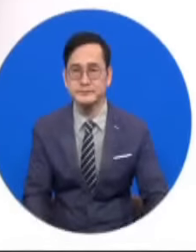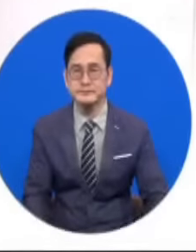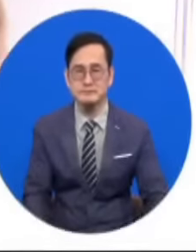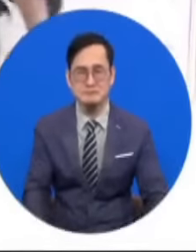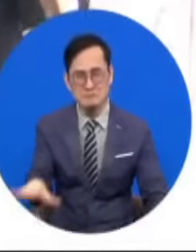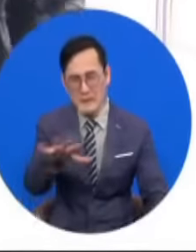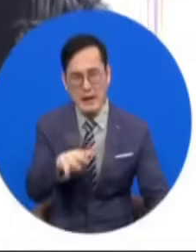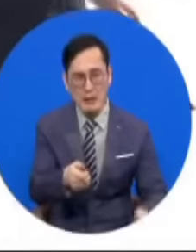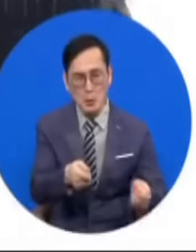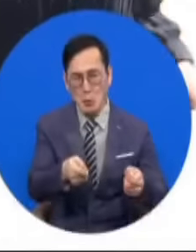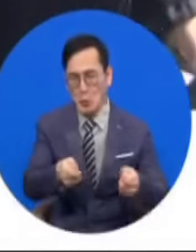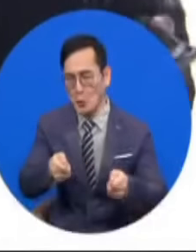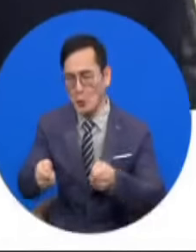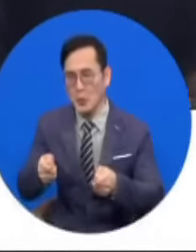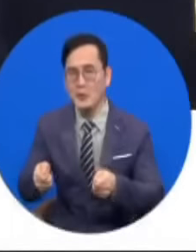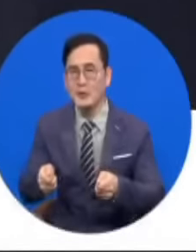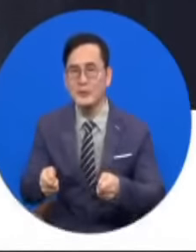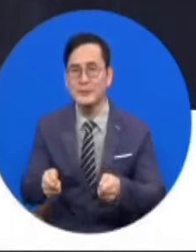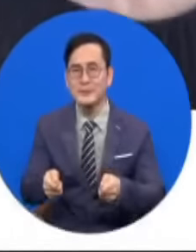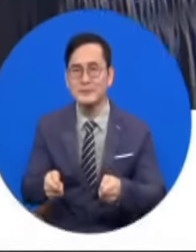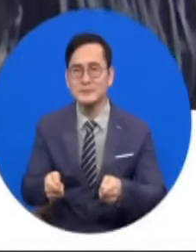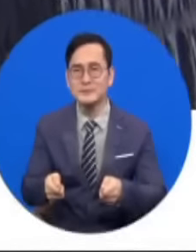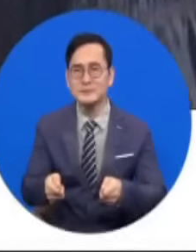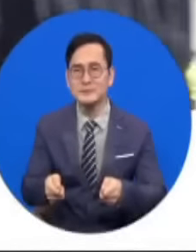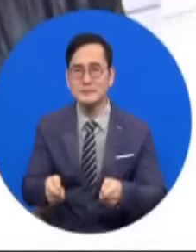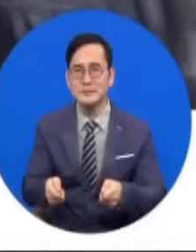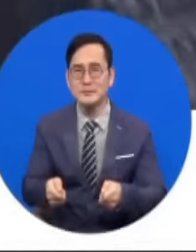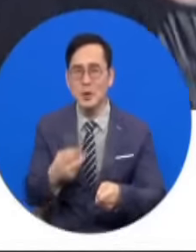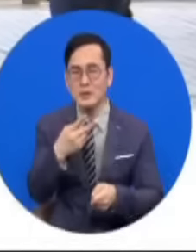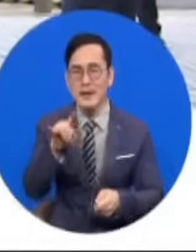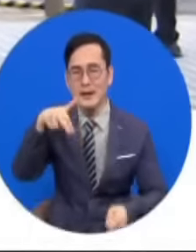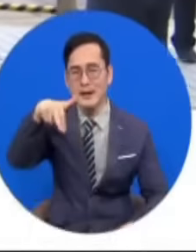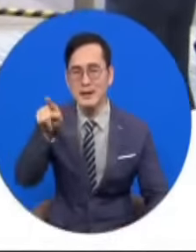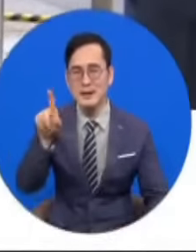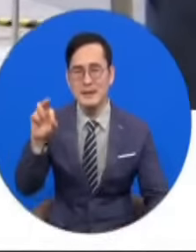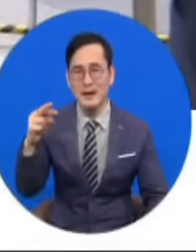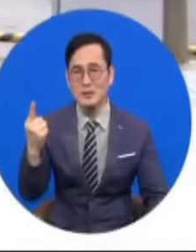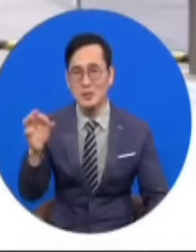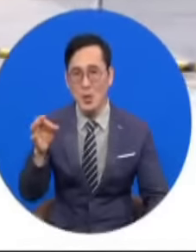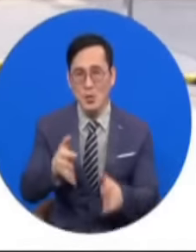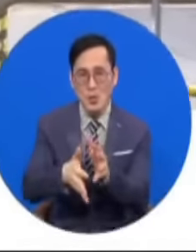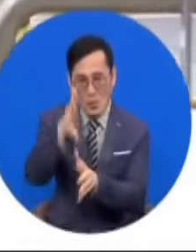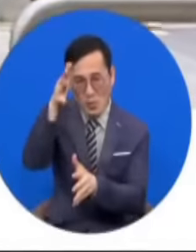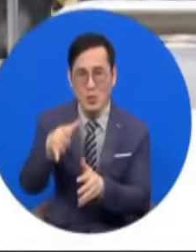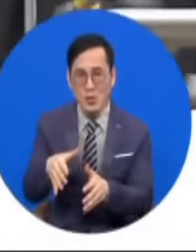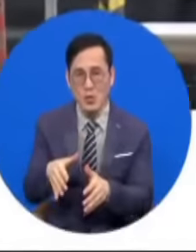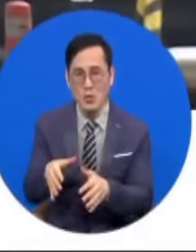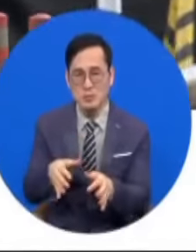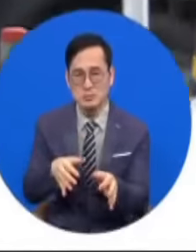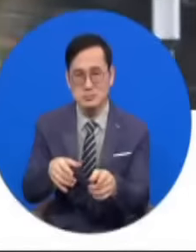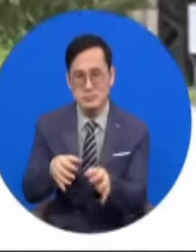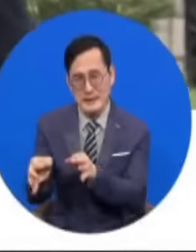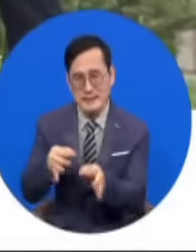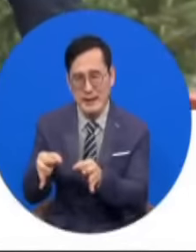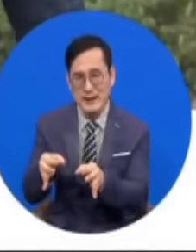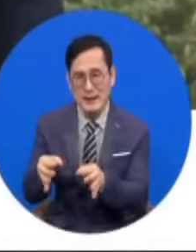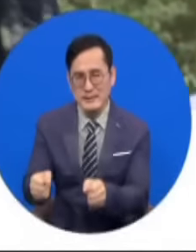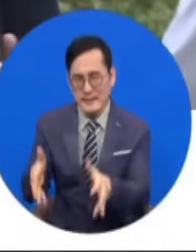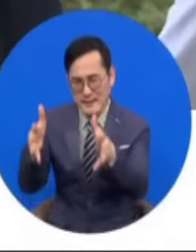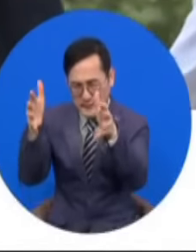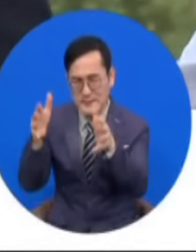있었고 이익금 배분까지 하고 있었다 과연 그 이익금 배분이 어떻게 될 것인가가 아마 최종 관심이 될 것 같습니다마는 지금